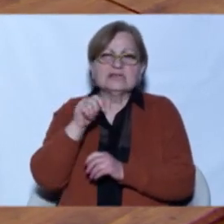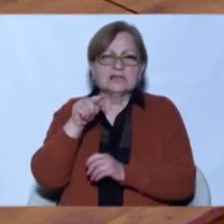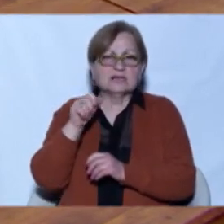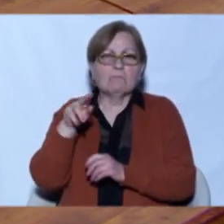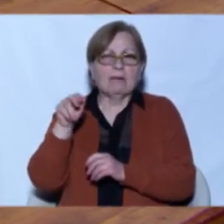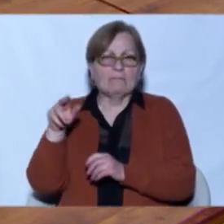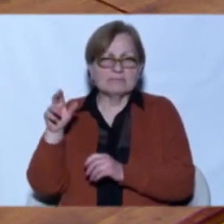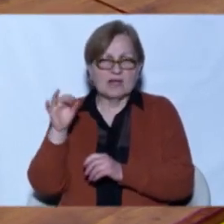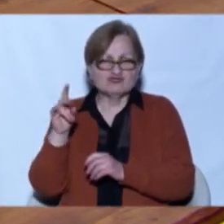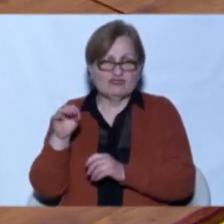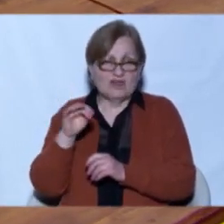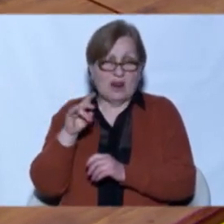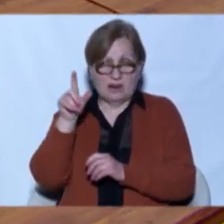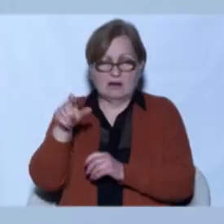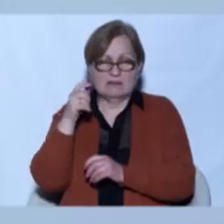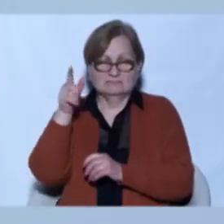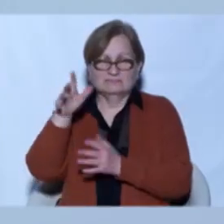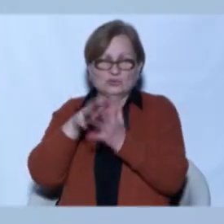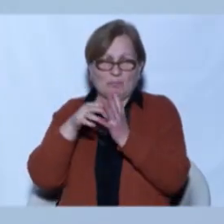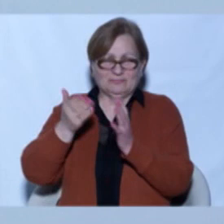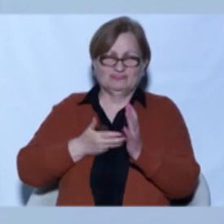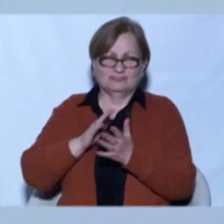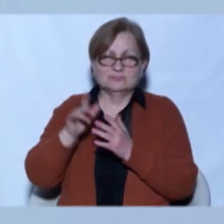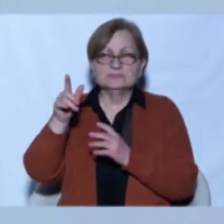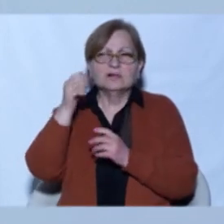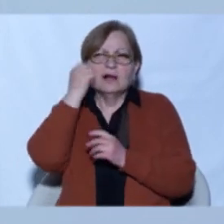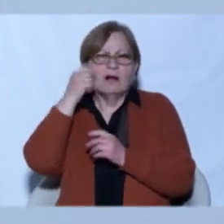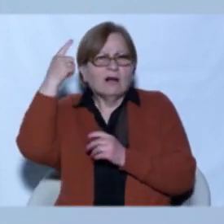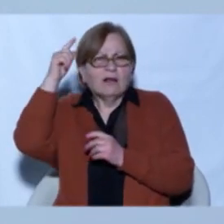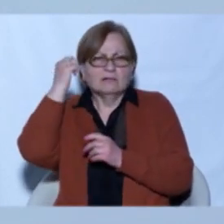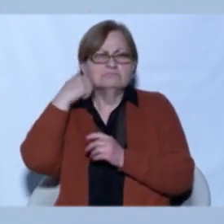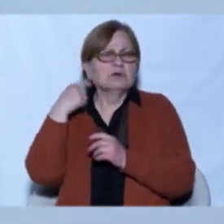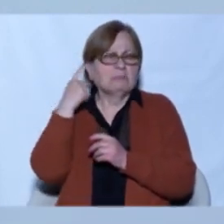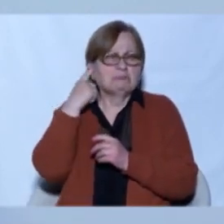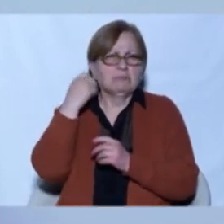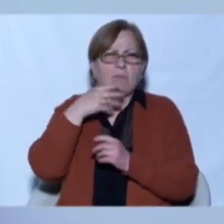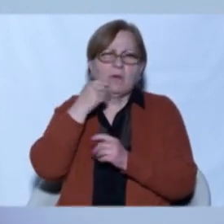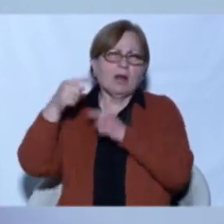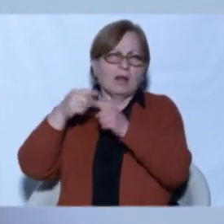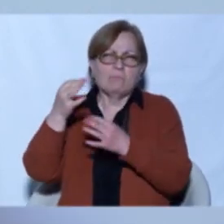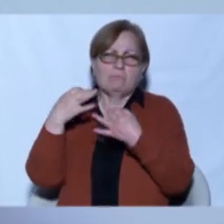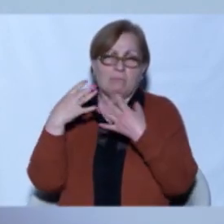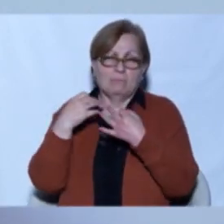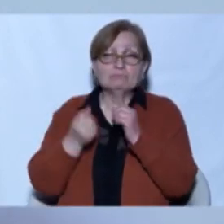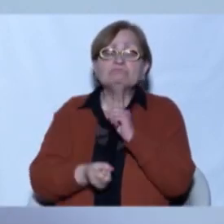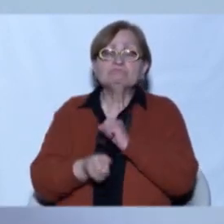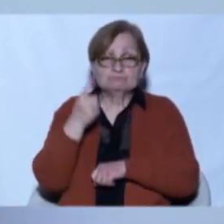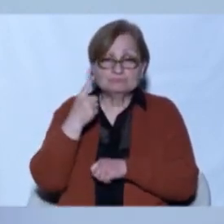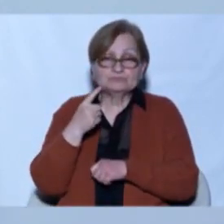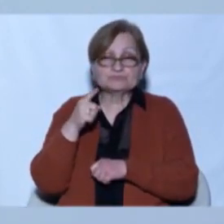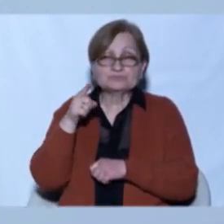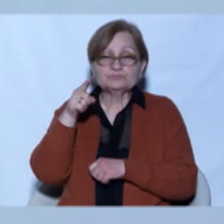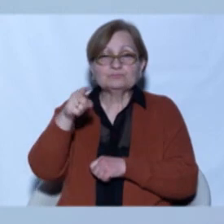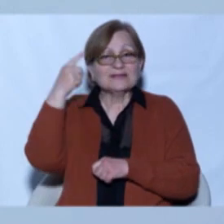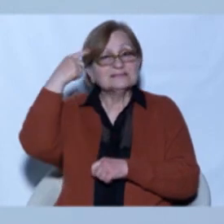პაპიაშვილს მოუყოლია ლეგენდა, რომელიც წინაპრებისგან ჰქონდა მოსმენილი. თურმე ამ